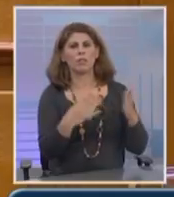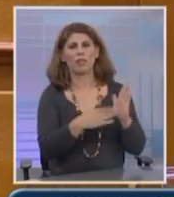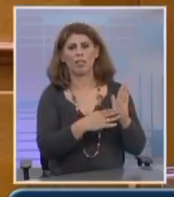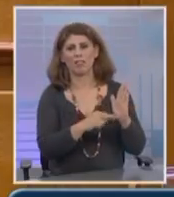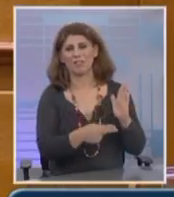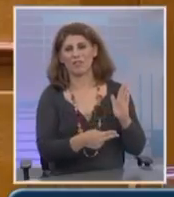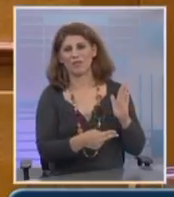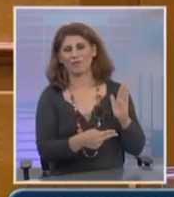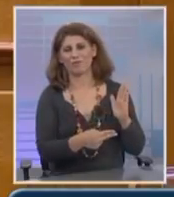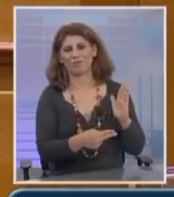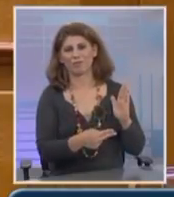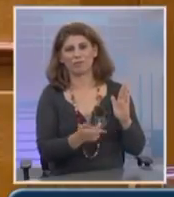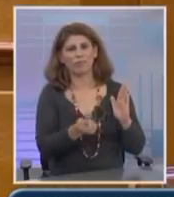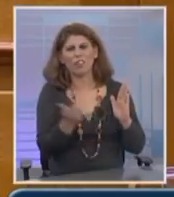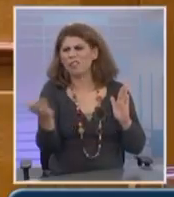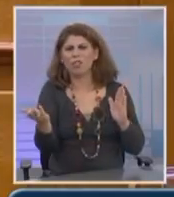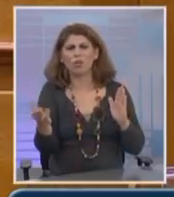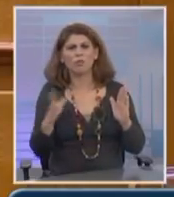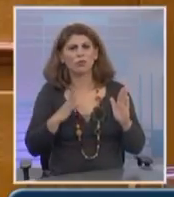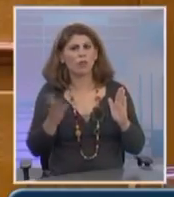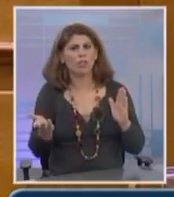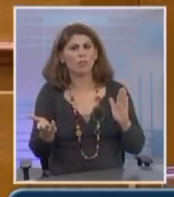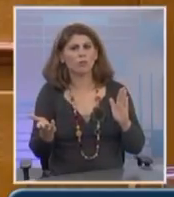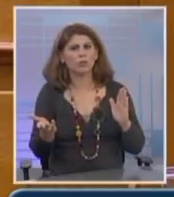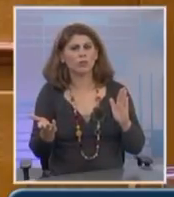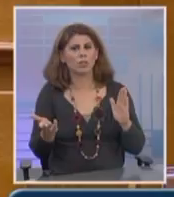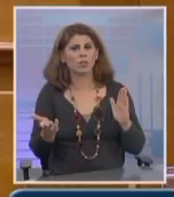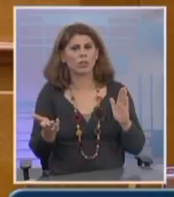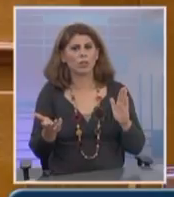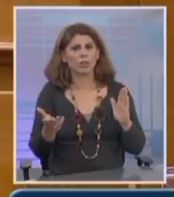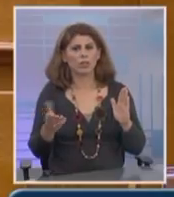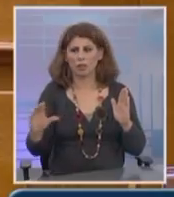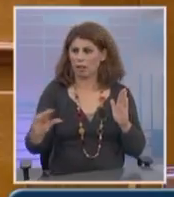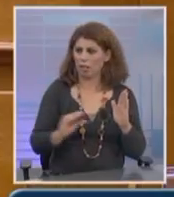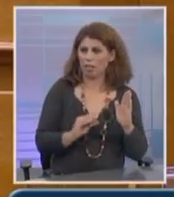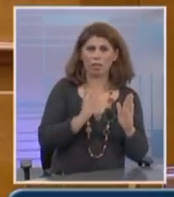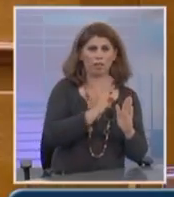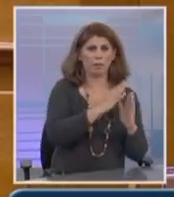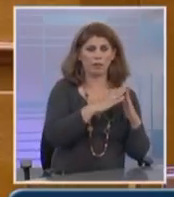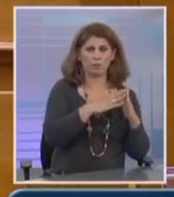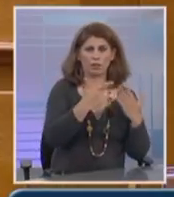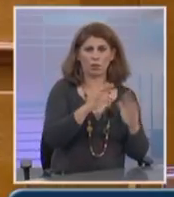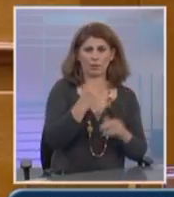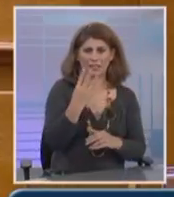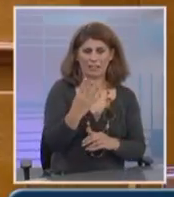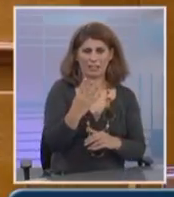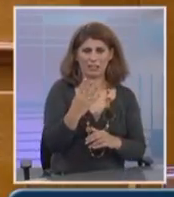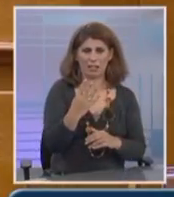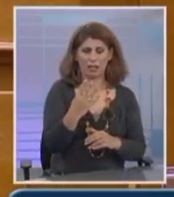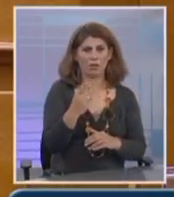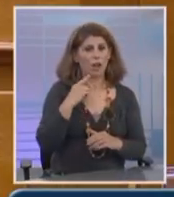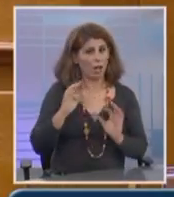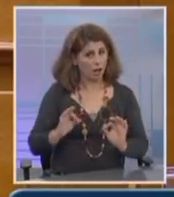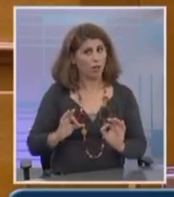ευρώ. Και τι να εργαστεί αυτός ο άνθρωπος, κύριε Τσίπρα, για να πάρει σπίτι του 754 ευρώ, ενώ κανονικά βγάζει 2.000 ευρώ το